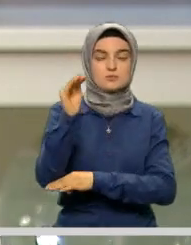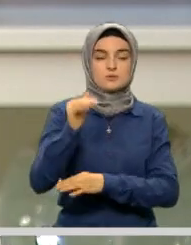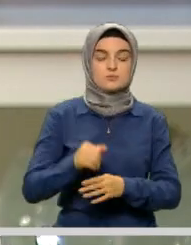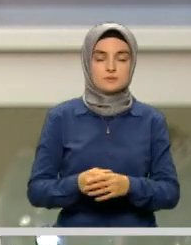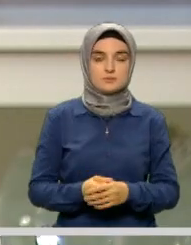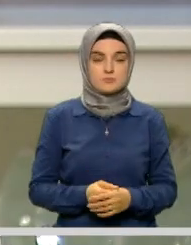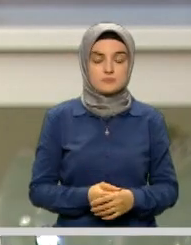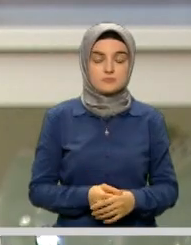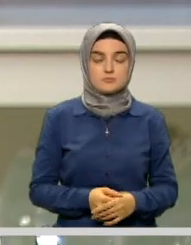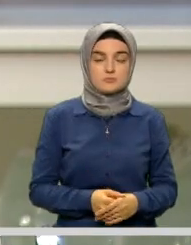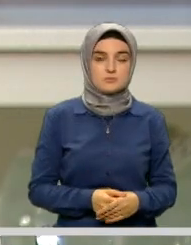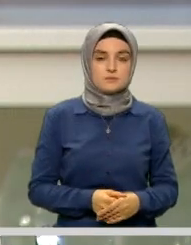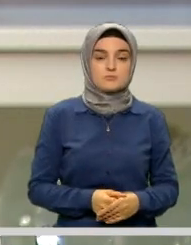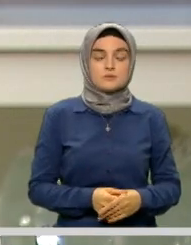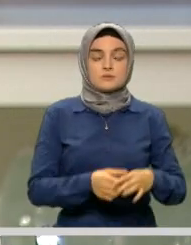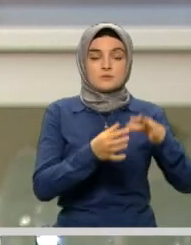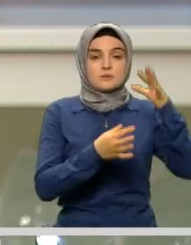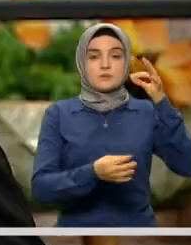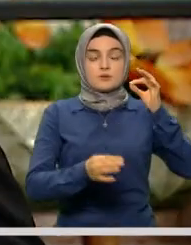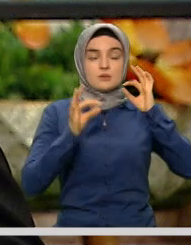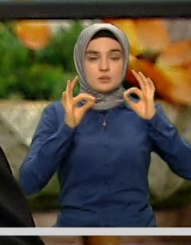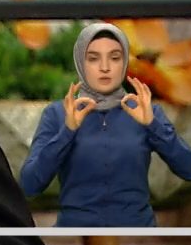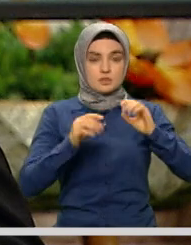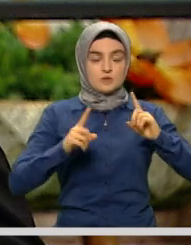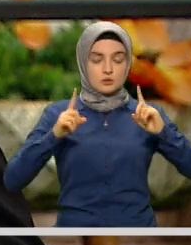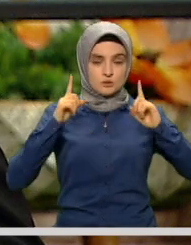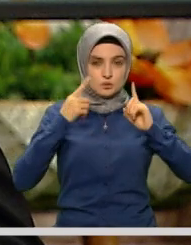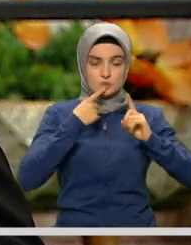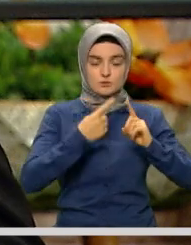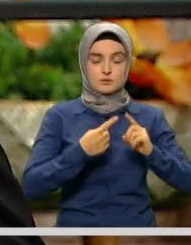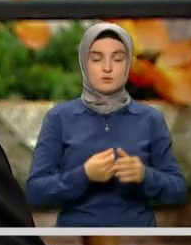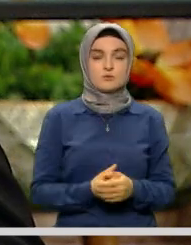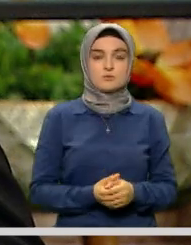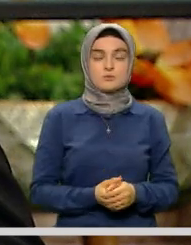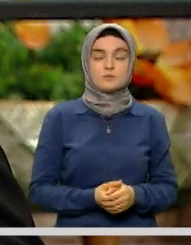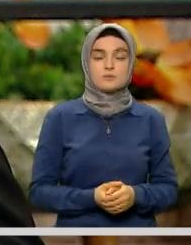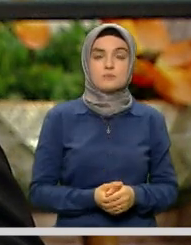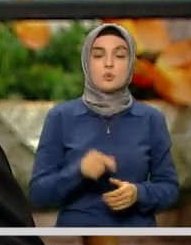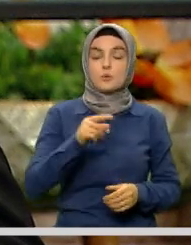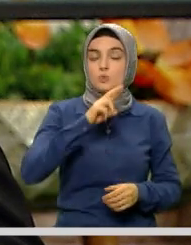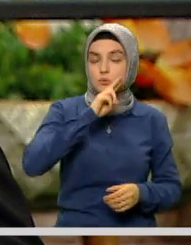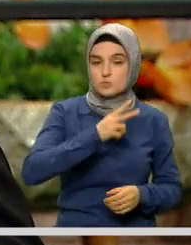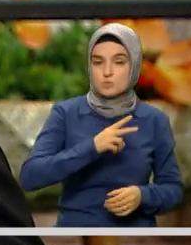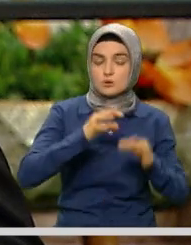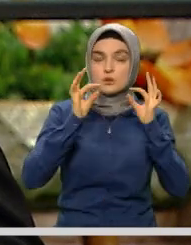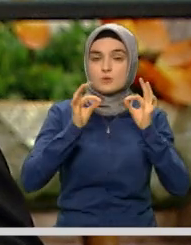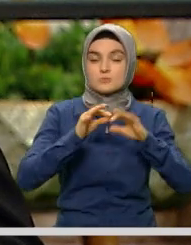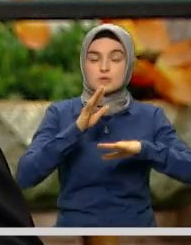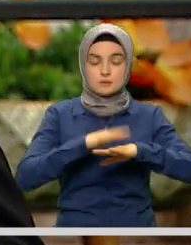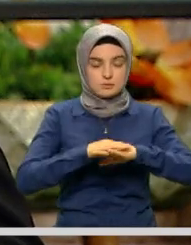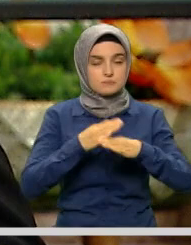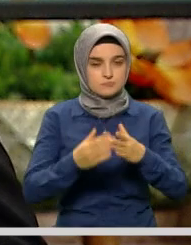ve kişi her daim tevbe etmesi diyor. O günahı sürekli işlese